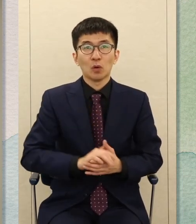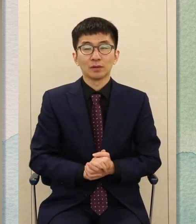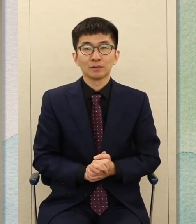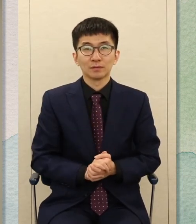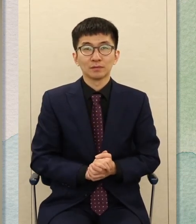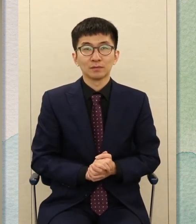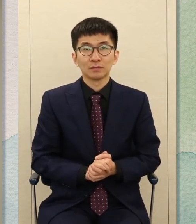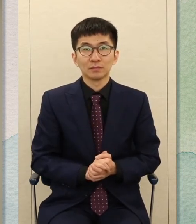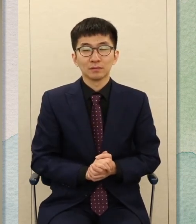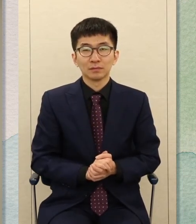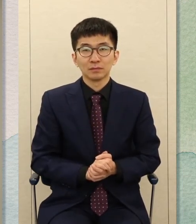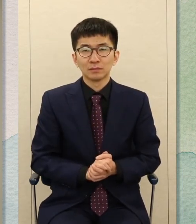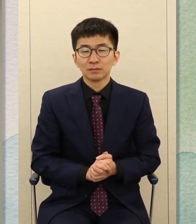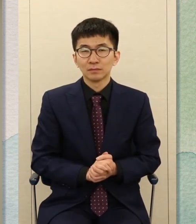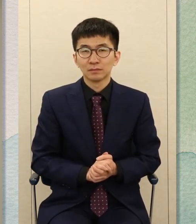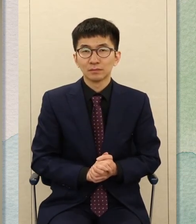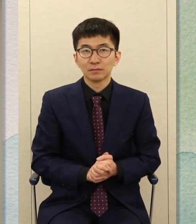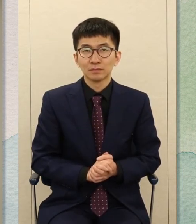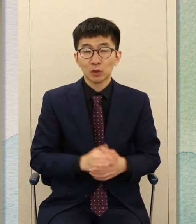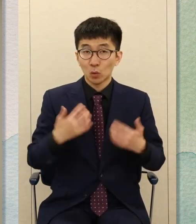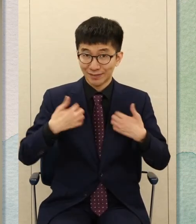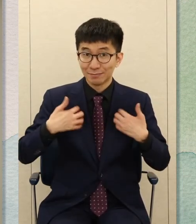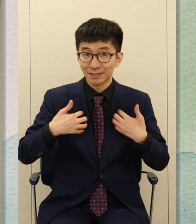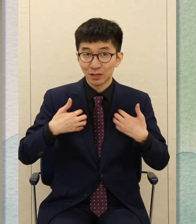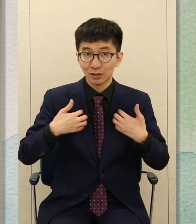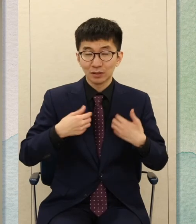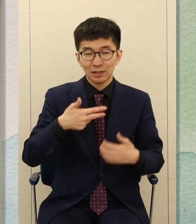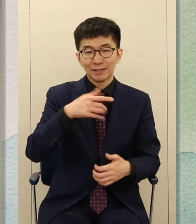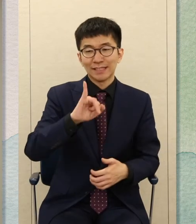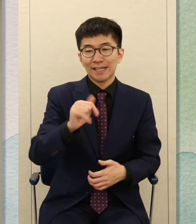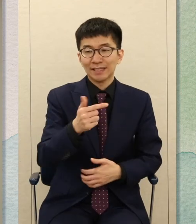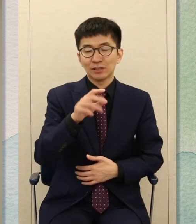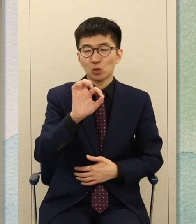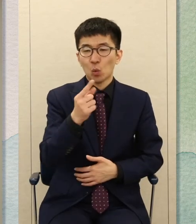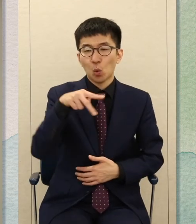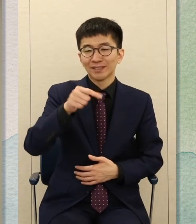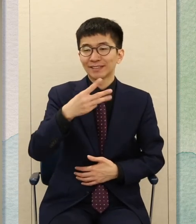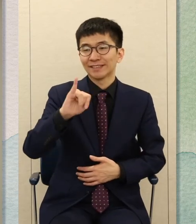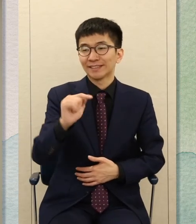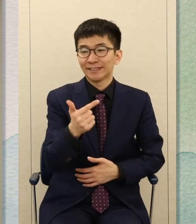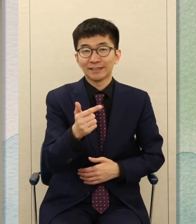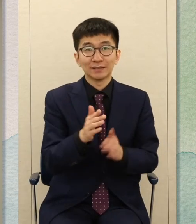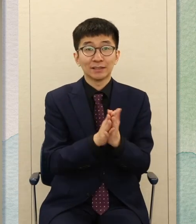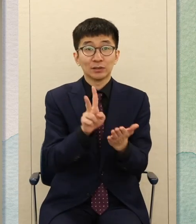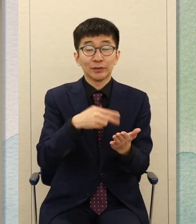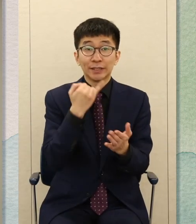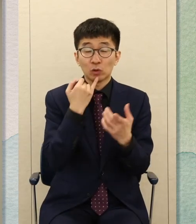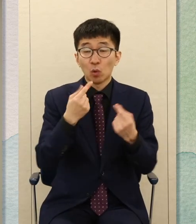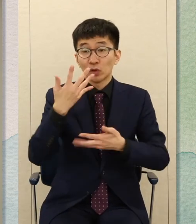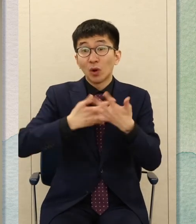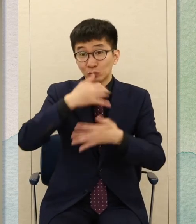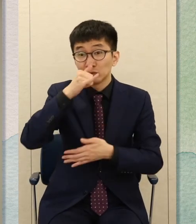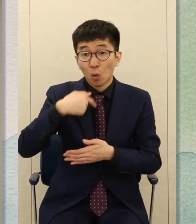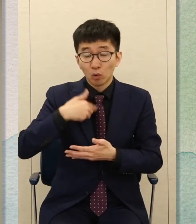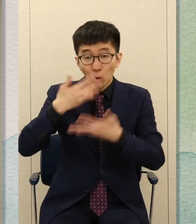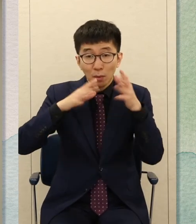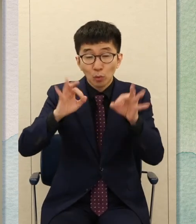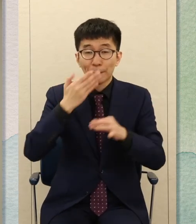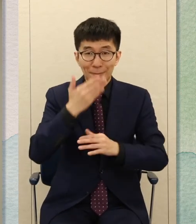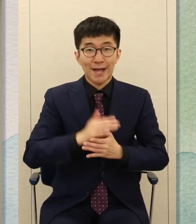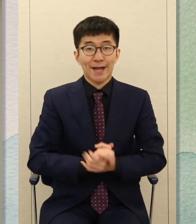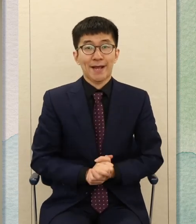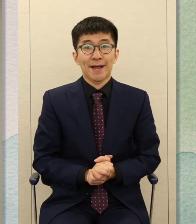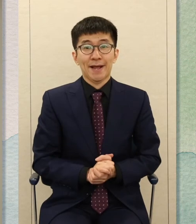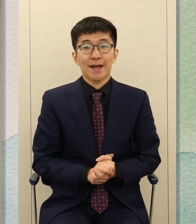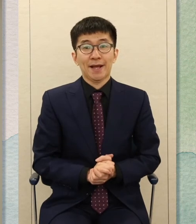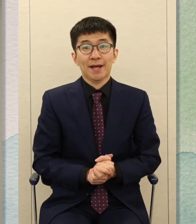즐거운 독서예요. 그래서 이제 그런 제인 오스틴의 작품들 그 영화도 있어가지고요. 필요하면 또 영화도 볼 수 있고,